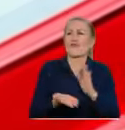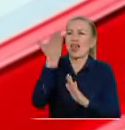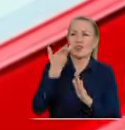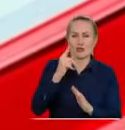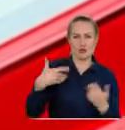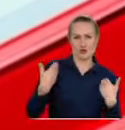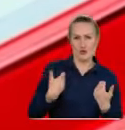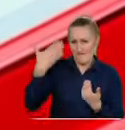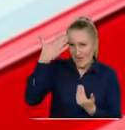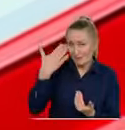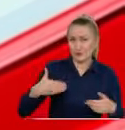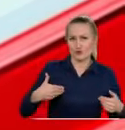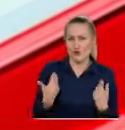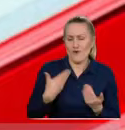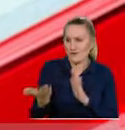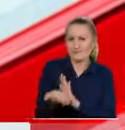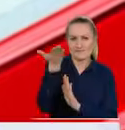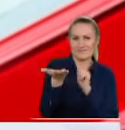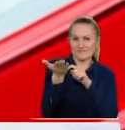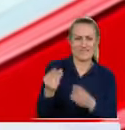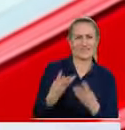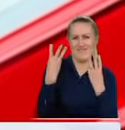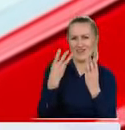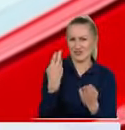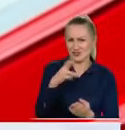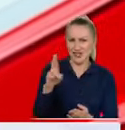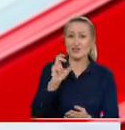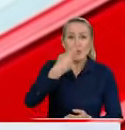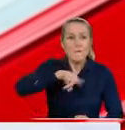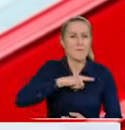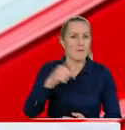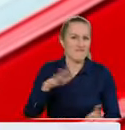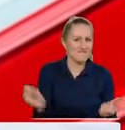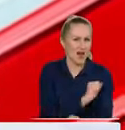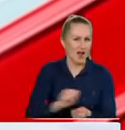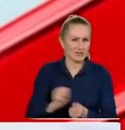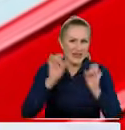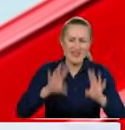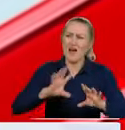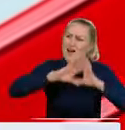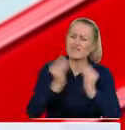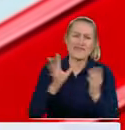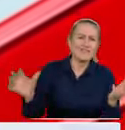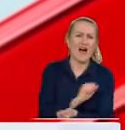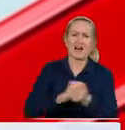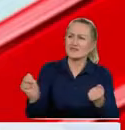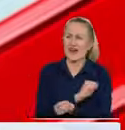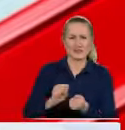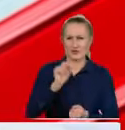prostu zdrowie to jest najważniejsza rzecz, o którą powinniśmy walczyć wszelkimi możliwymi